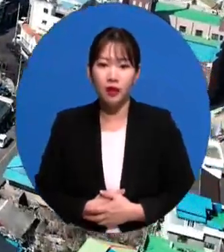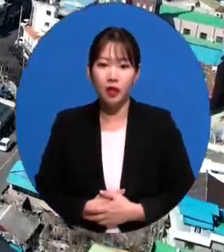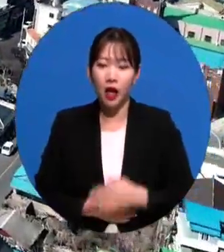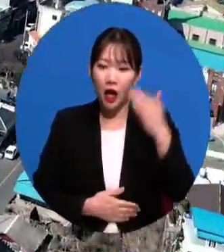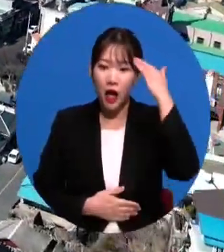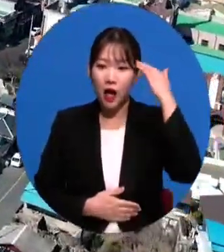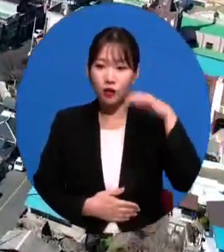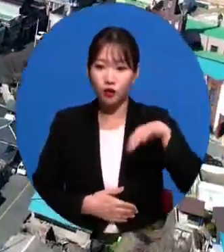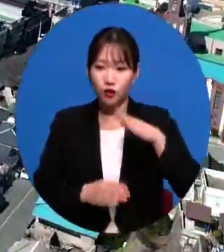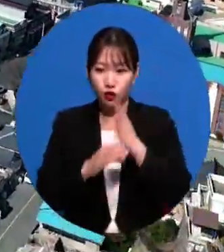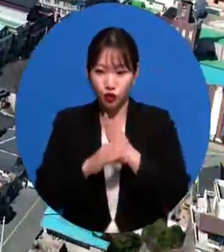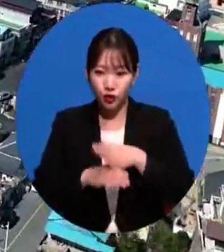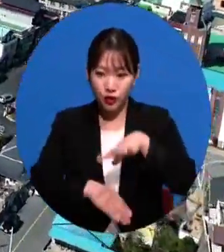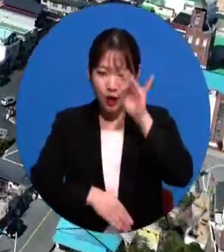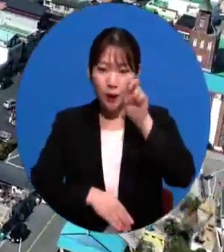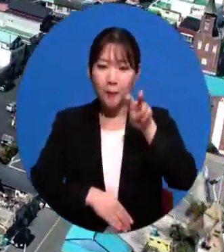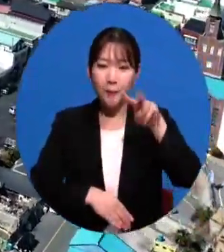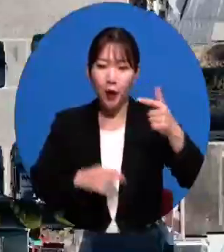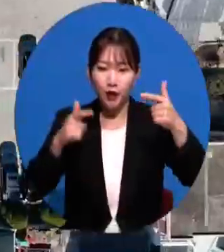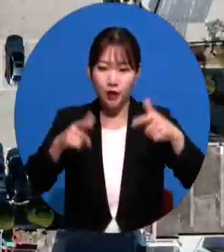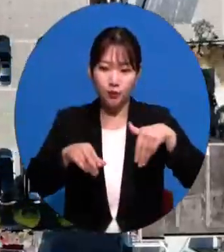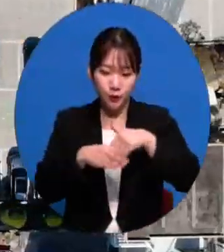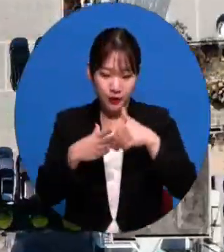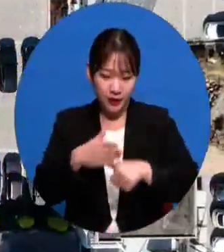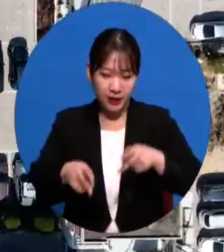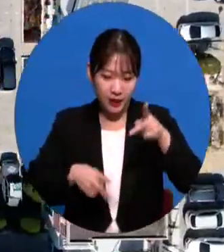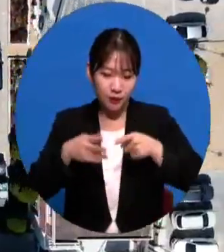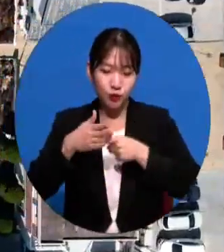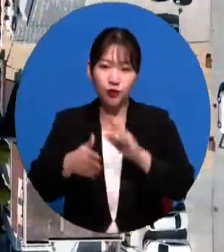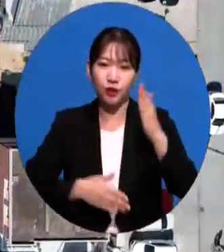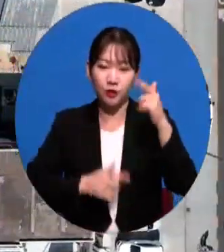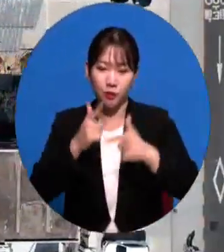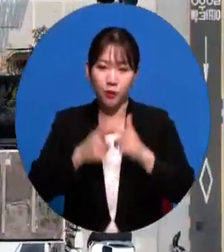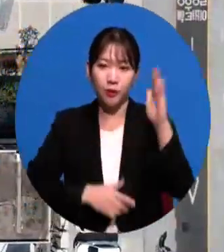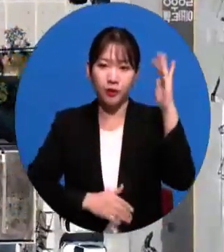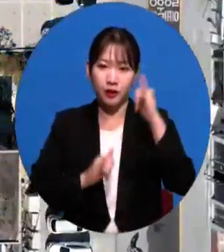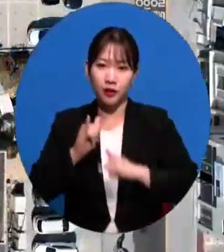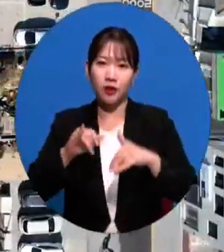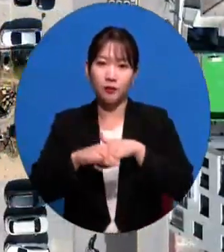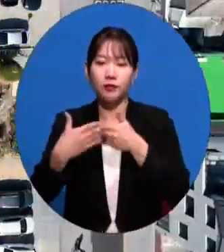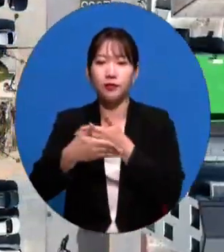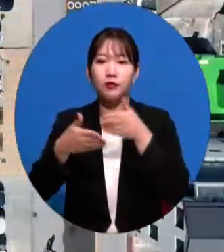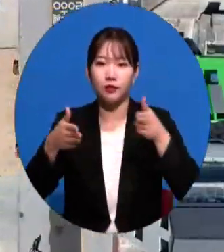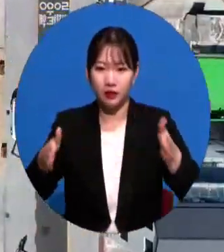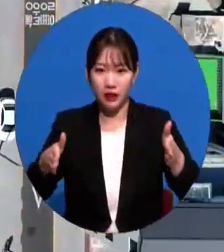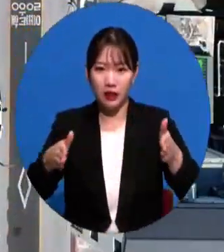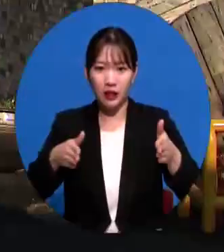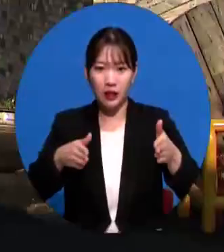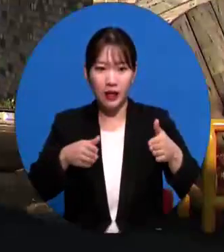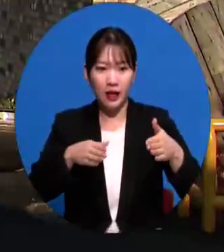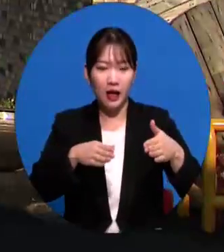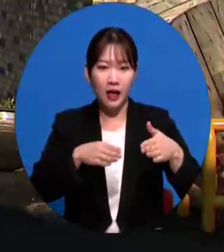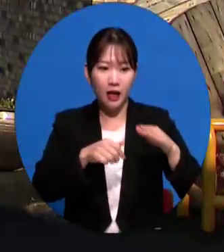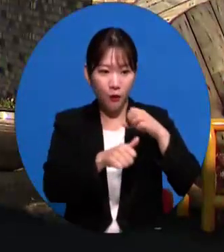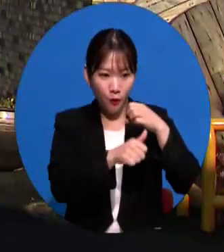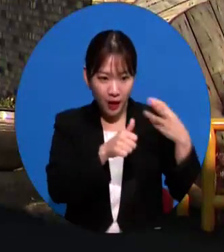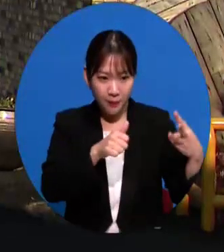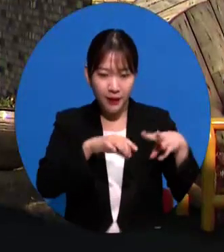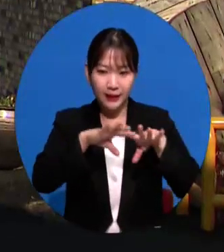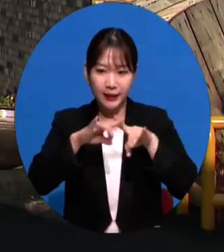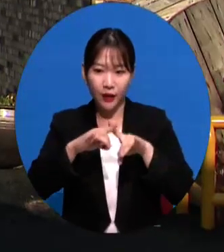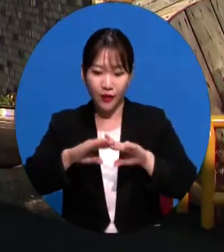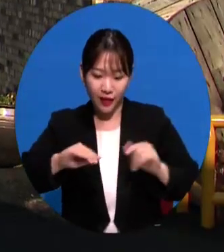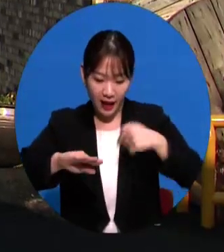국내에서 처음으로 면 단위 문화재 사업이 추진된 목포 근대 역사 문화 공간. 통신 전선 지중화 사업을